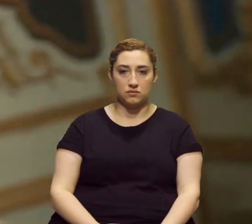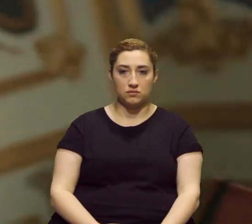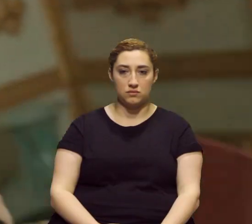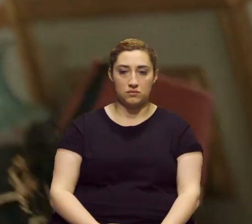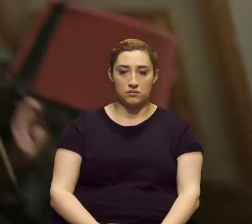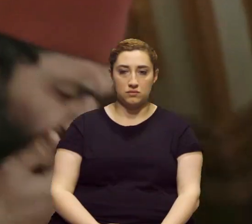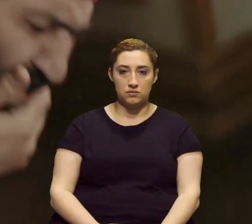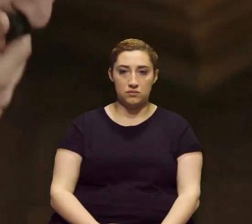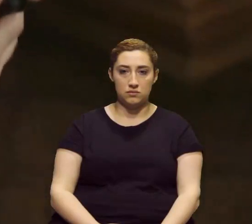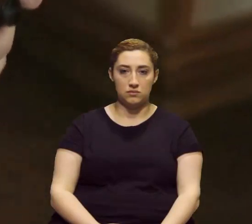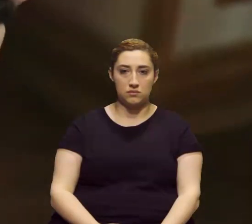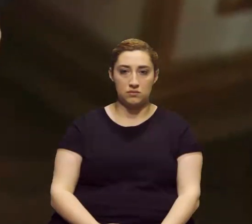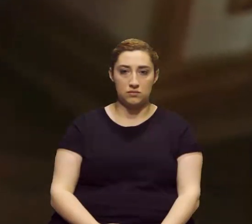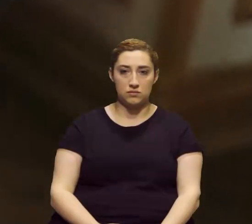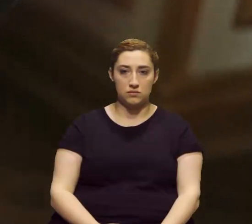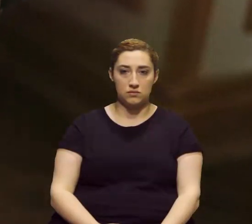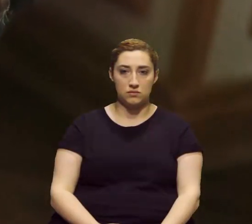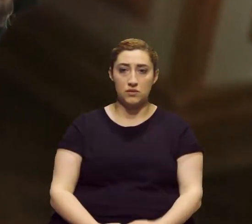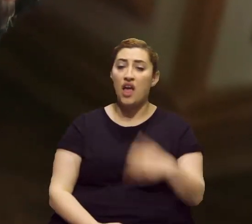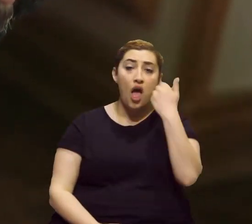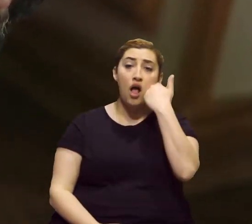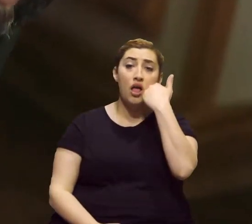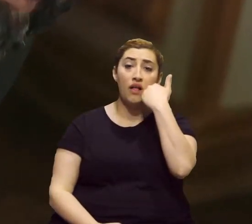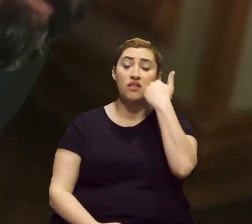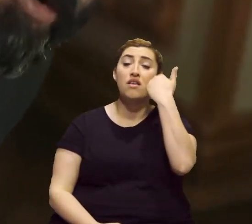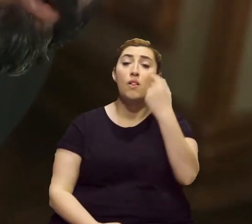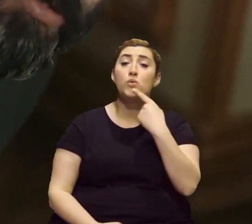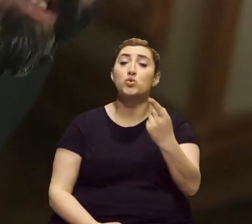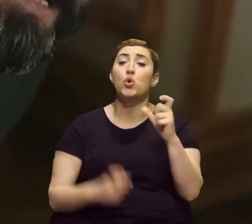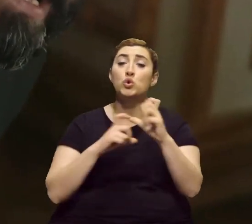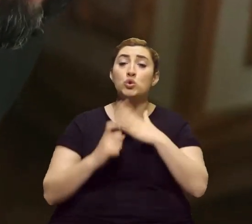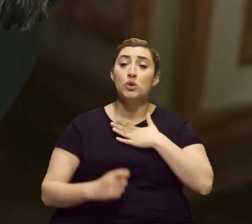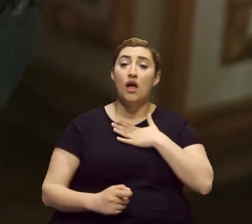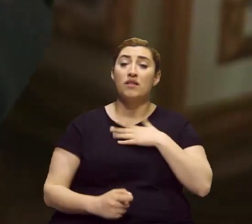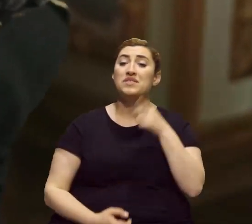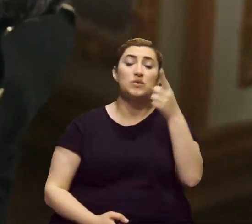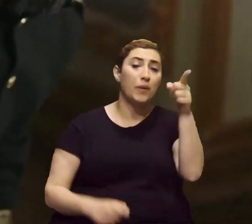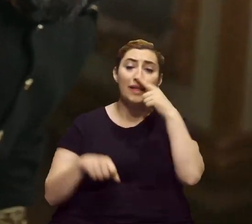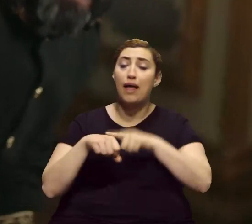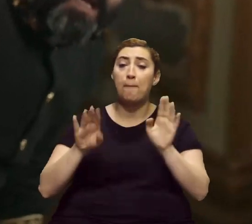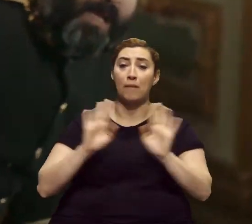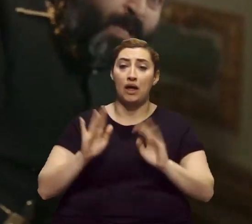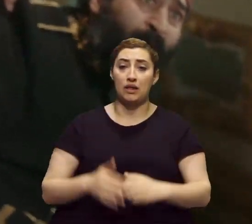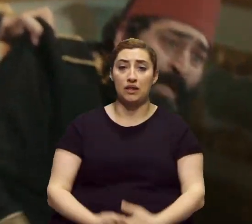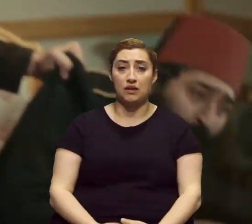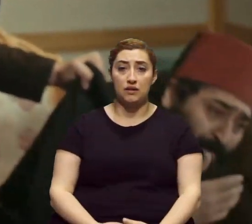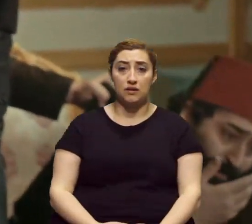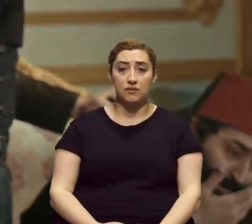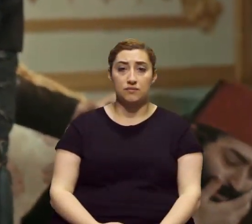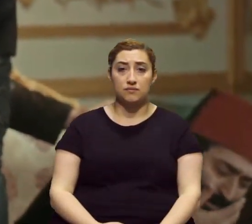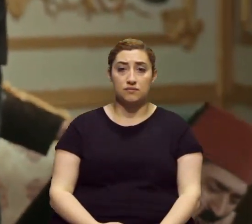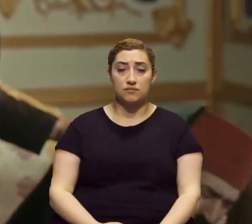ağzına yemiş. Elini ağzından çekti. Yalan. Yalan söylüyor sultanım. Siz ona inanmayın.